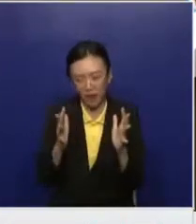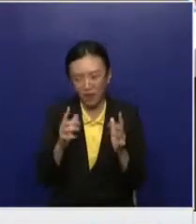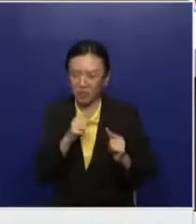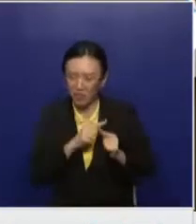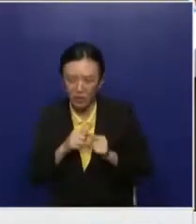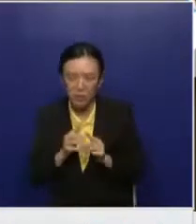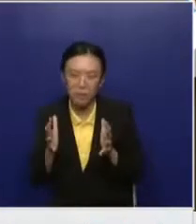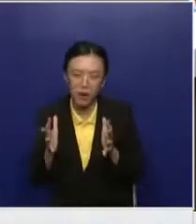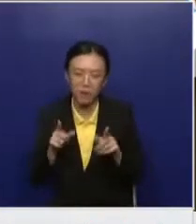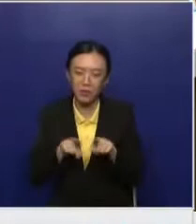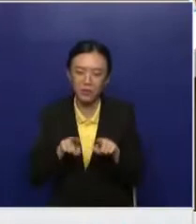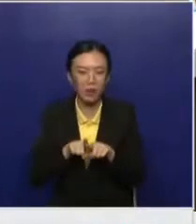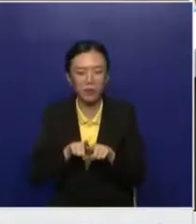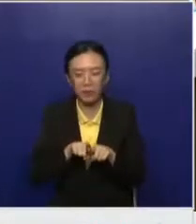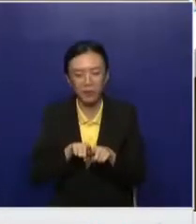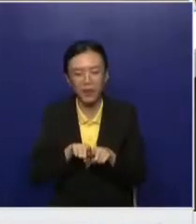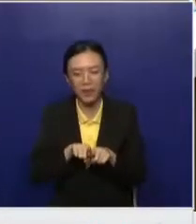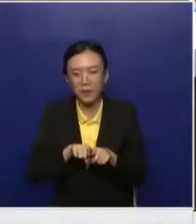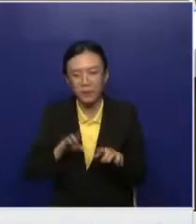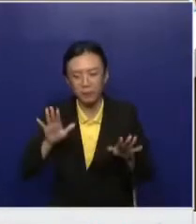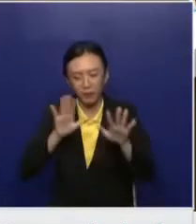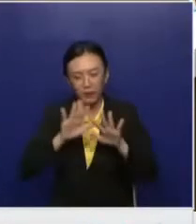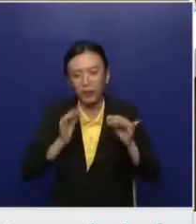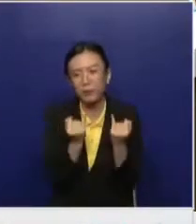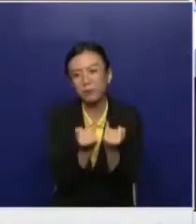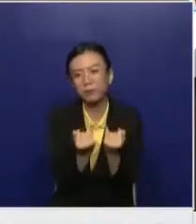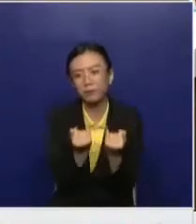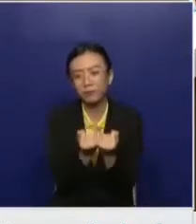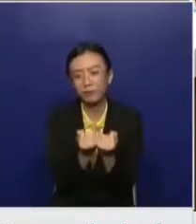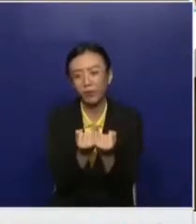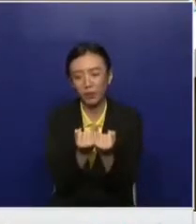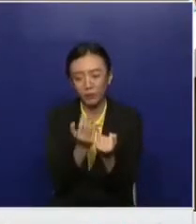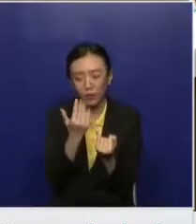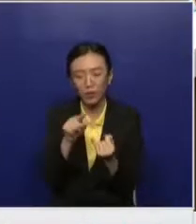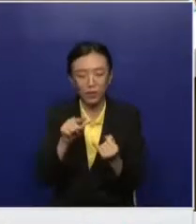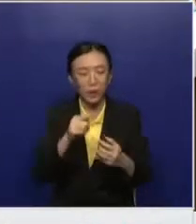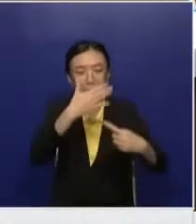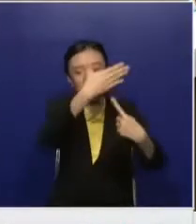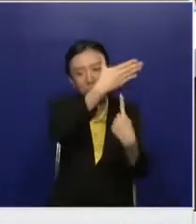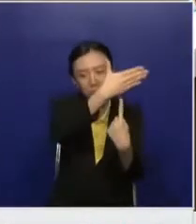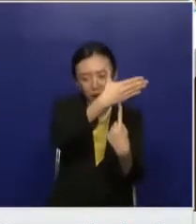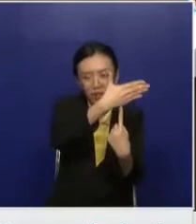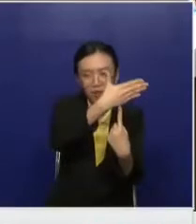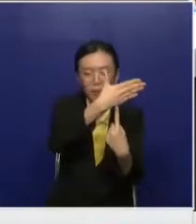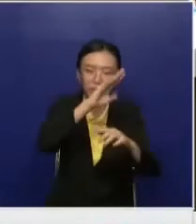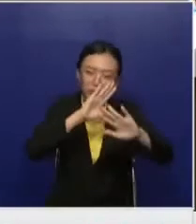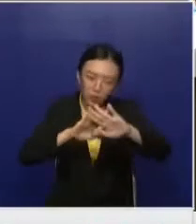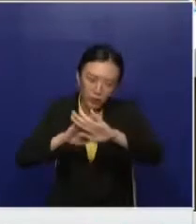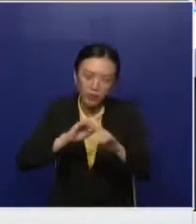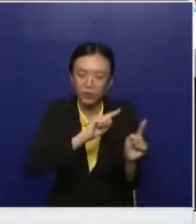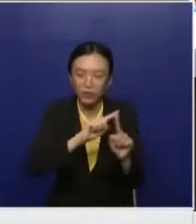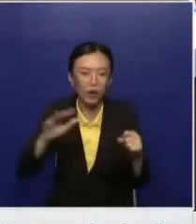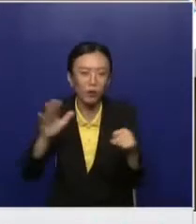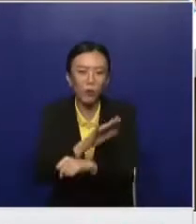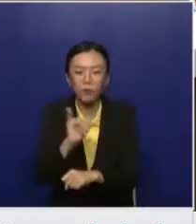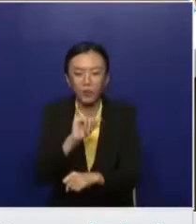กว่าเกิดความเคยชินเกิดขึ้นซึ่งตรงนั้นน่ะก็จะมีสัญญาณและป้ายเตือนต่างๆที่ไม่ครบถ้วนนะครับก็ทำให้ความเค